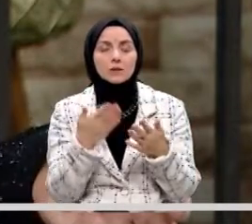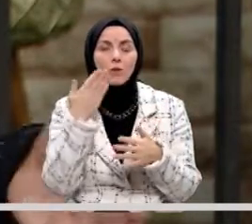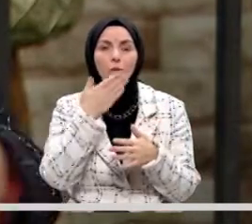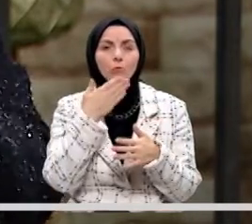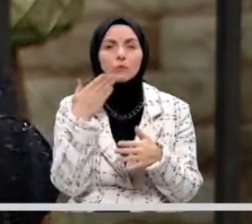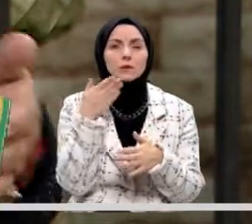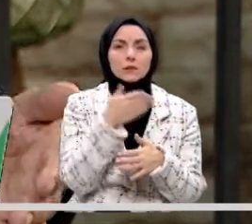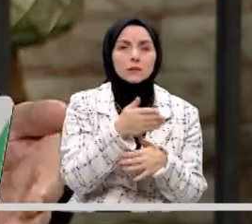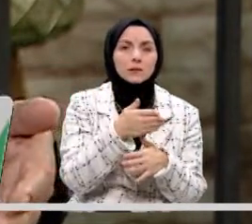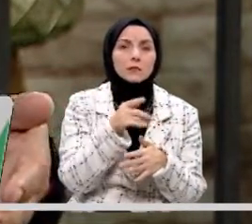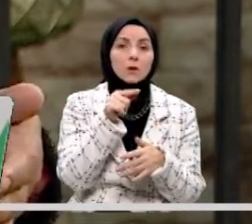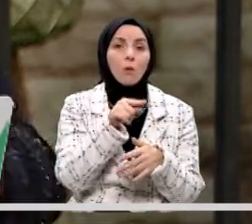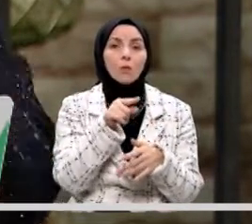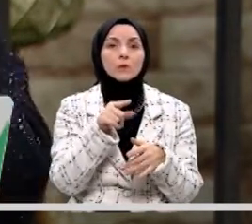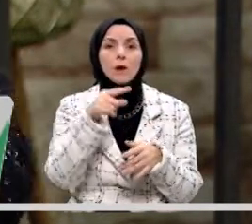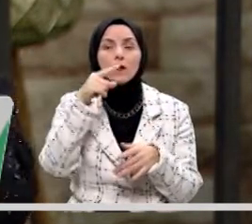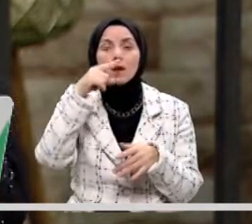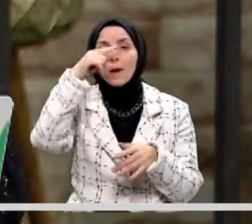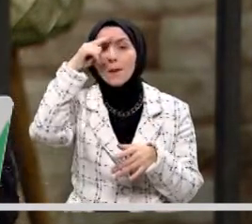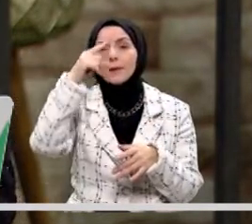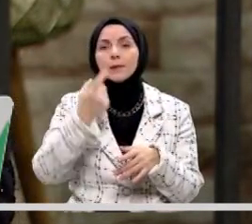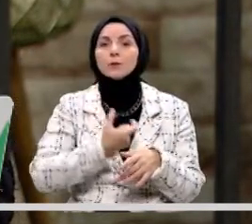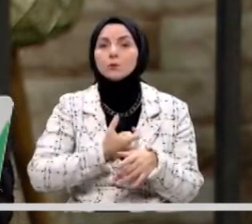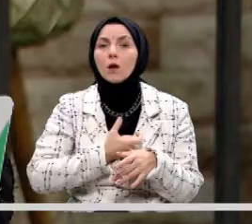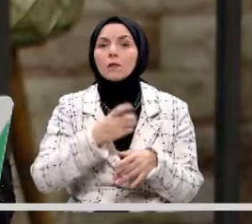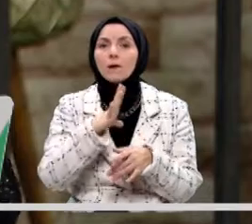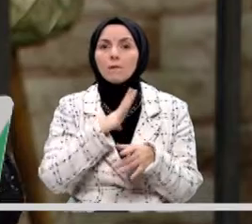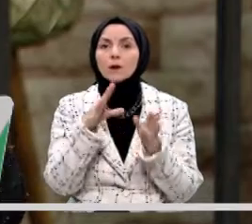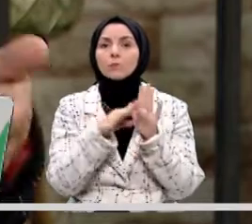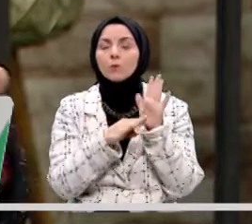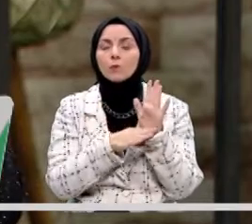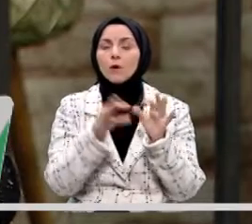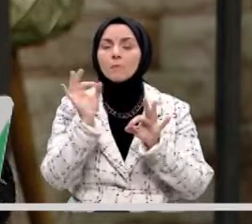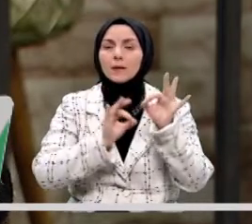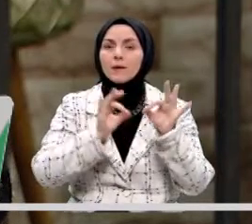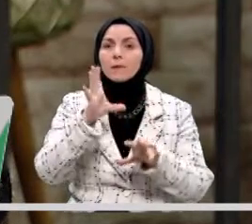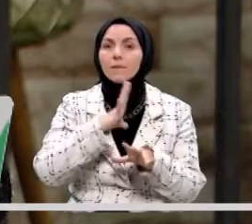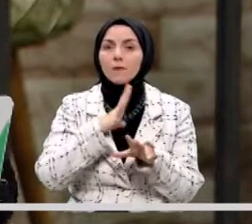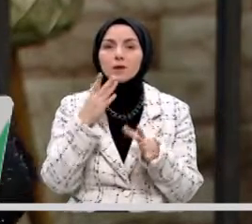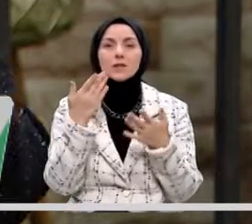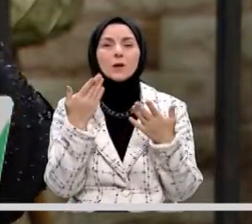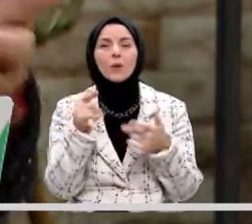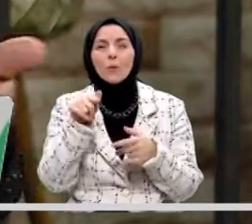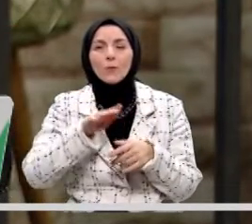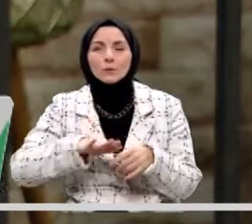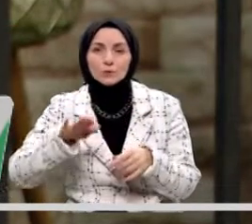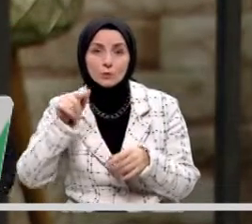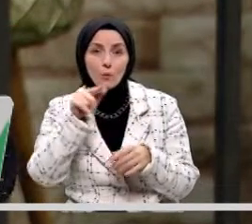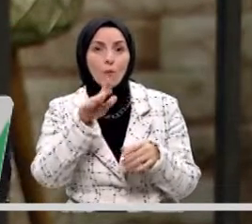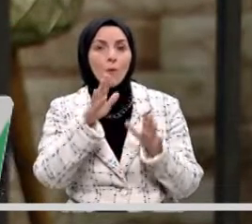kuralları belli bir disiplin içinde programlar belirlenmiştir Siz o belirlenen programların içine